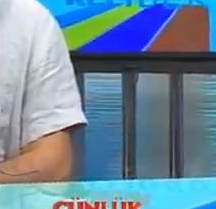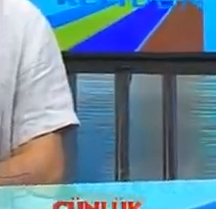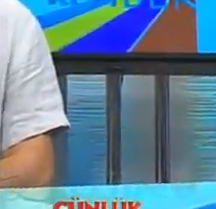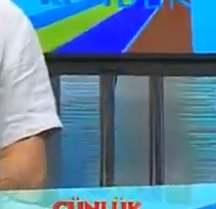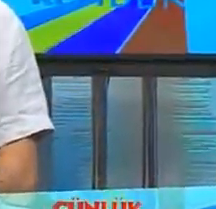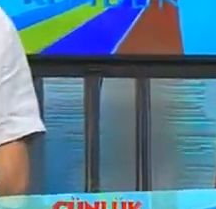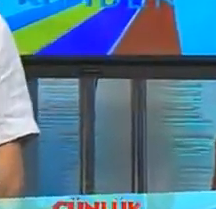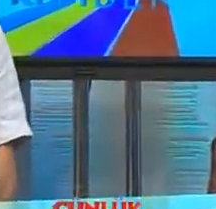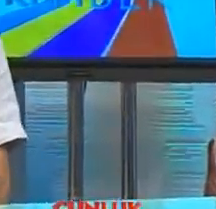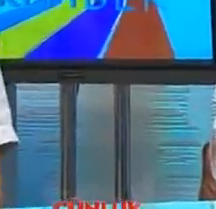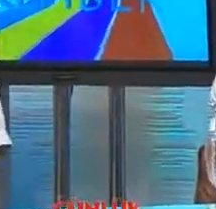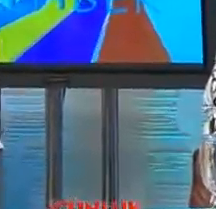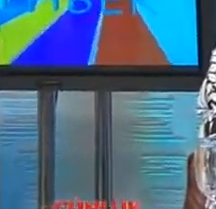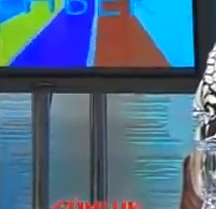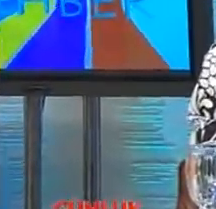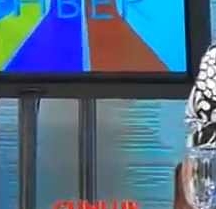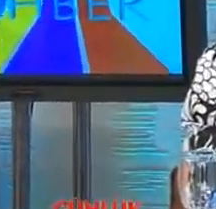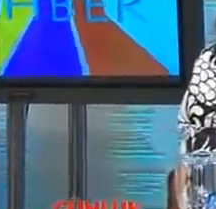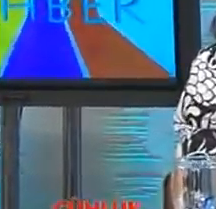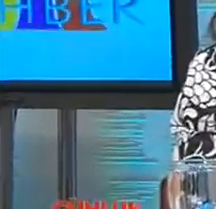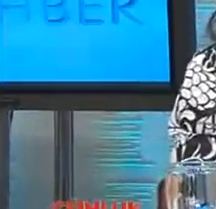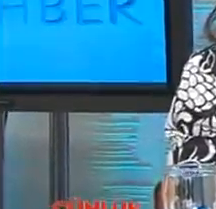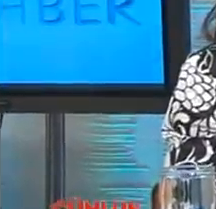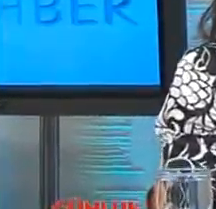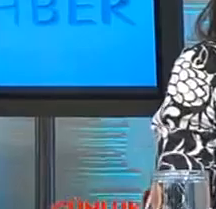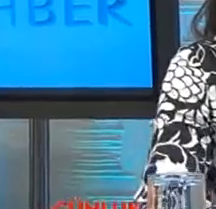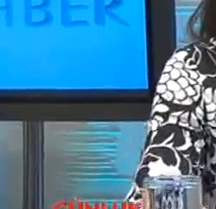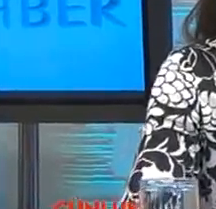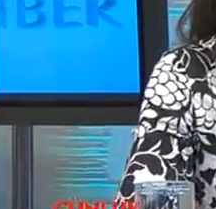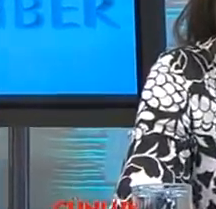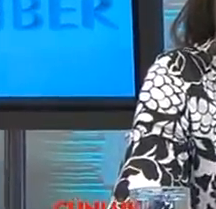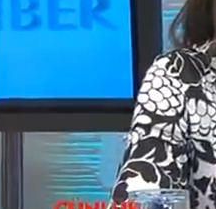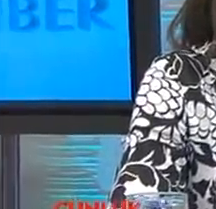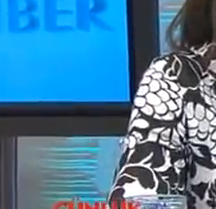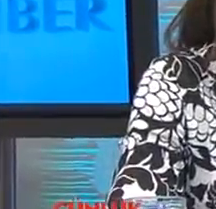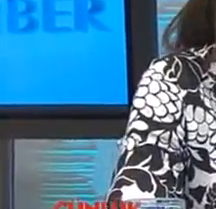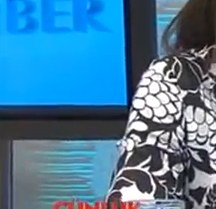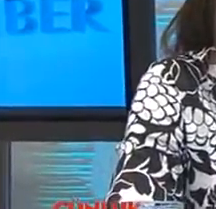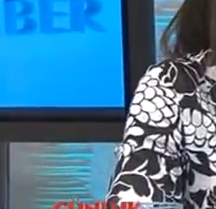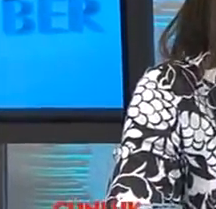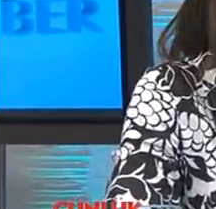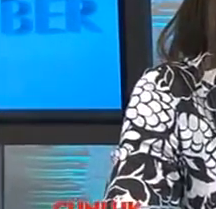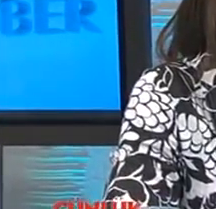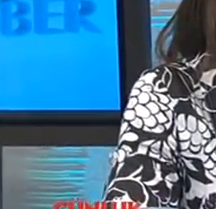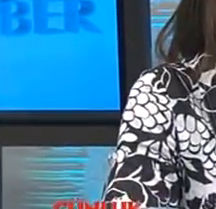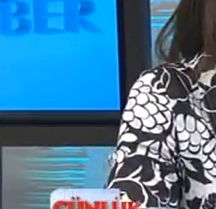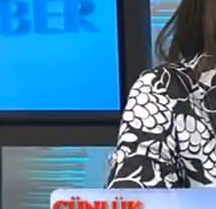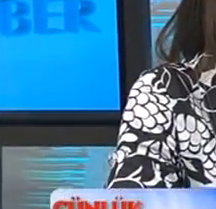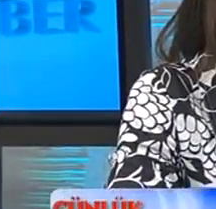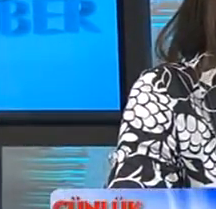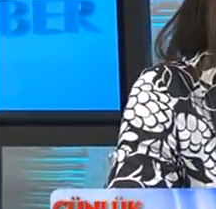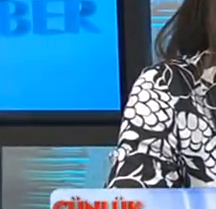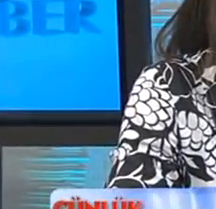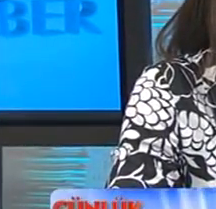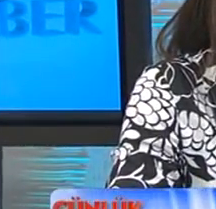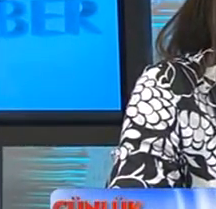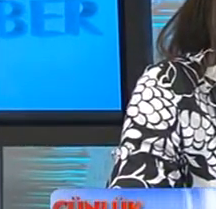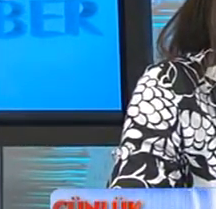in the second third of their gestation period in the womb, the fetuses can listen to